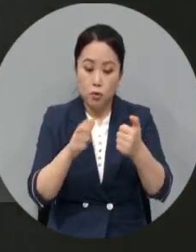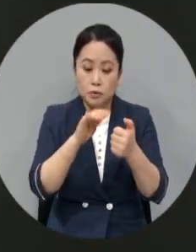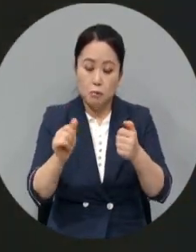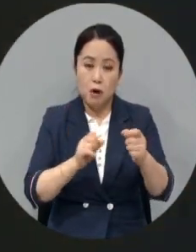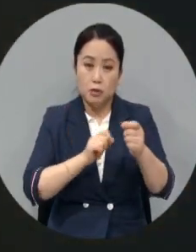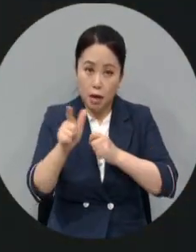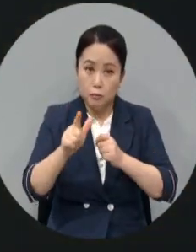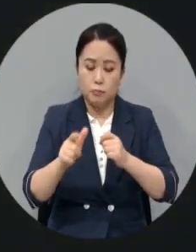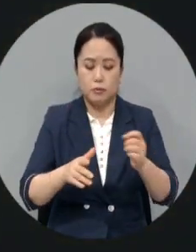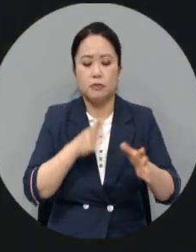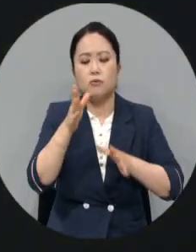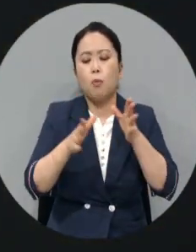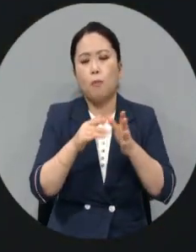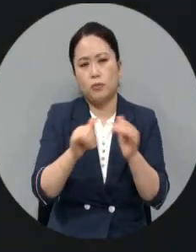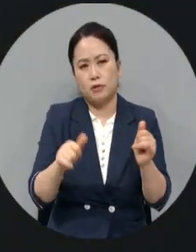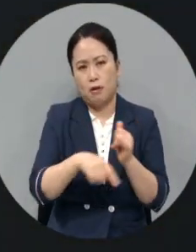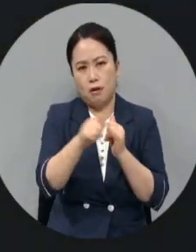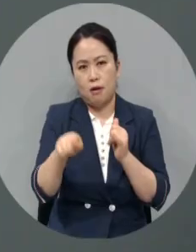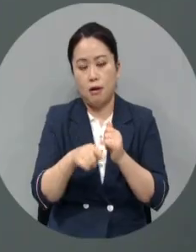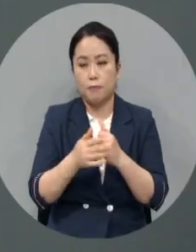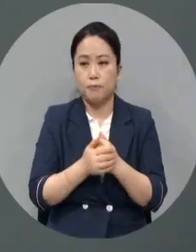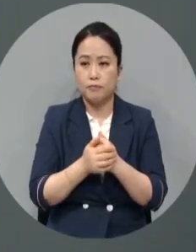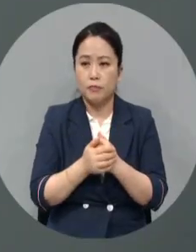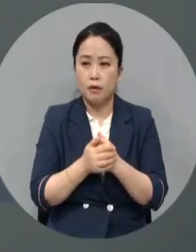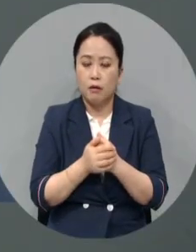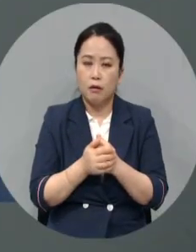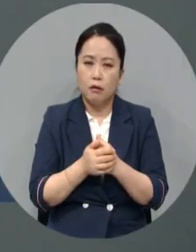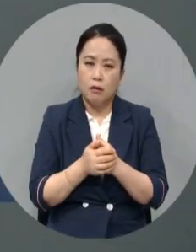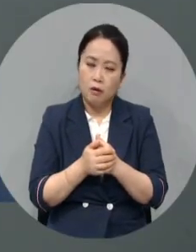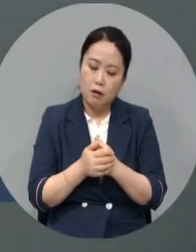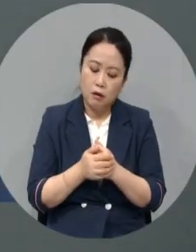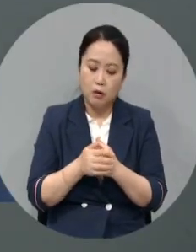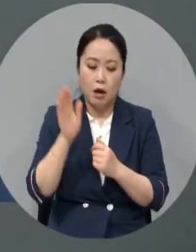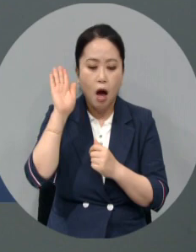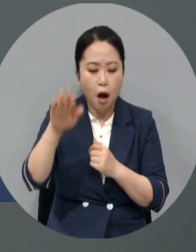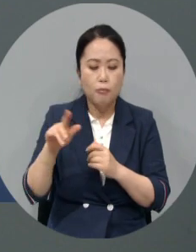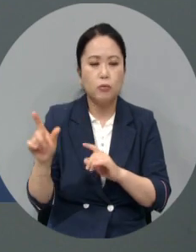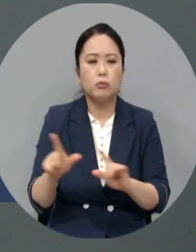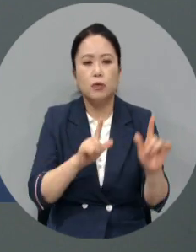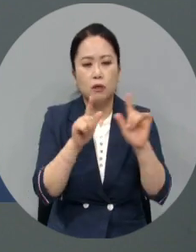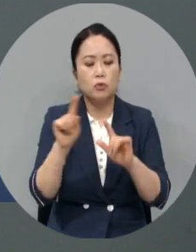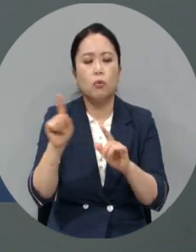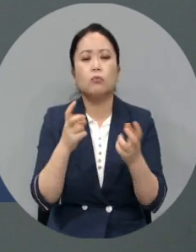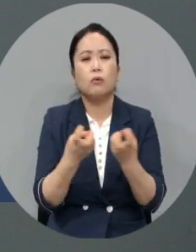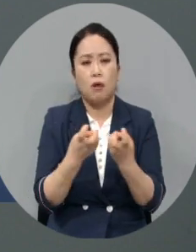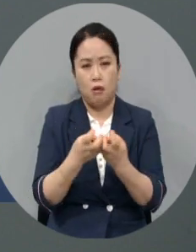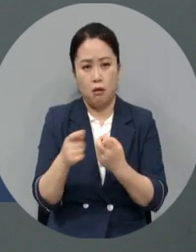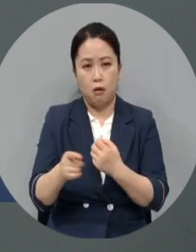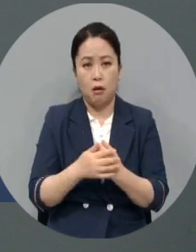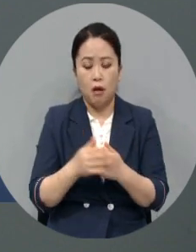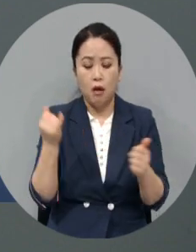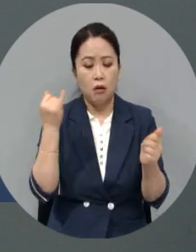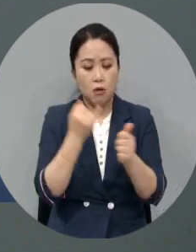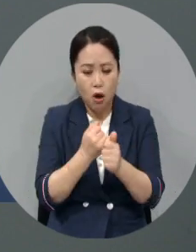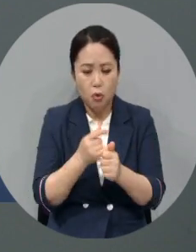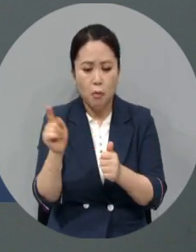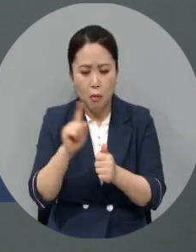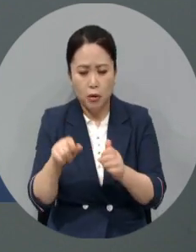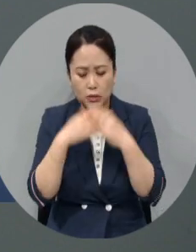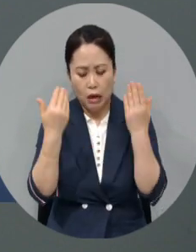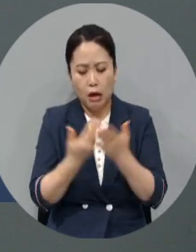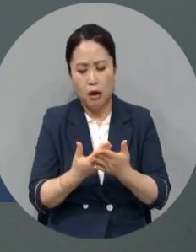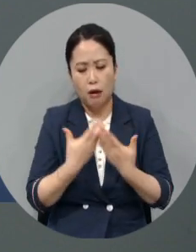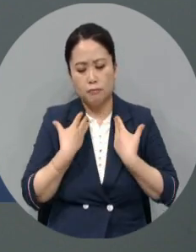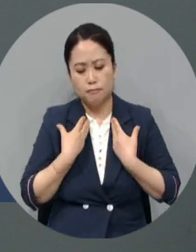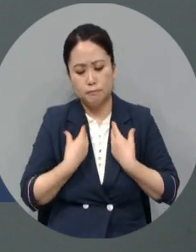사회 초년생입니다. 어떻게 살아야 될지 진짜 모르겠어. 아 그냥 결혼이고 뭐고 이제 현실적으로 다 무너져 내린